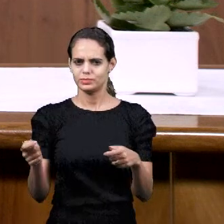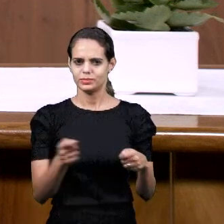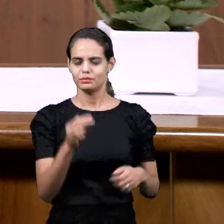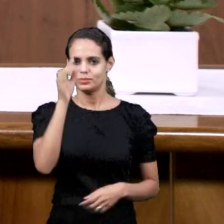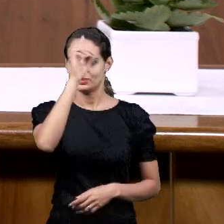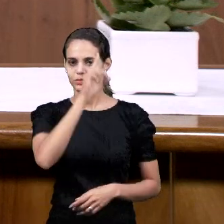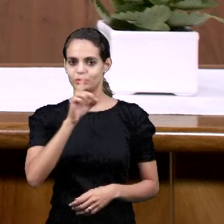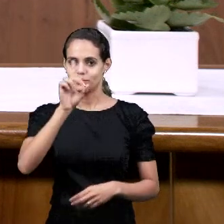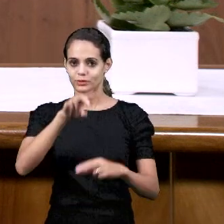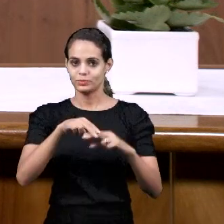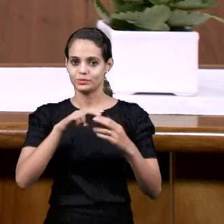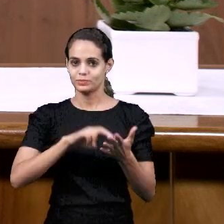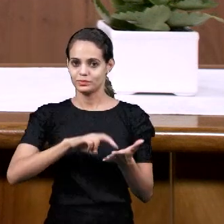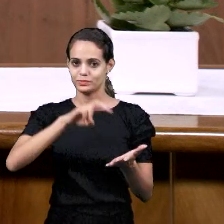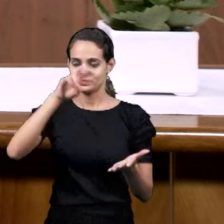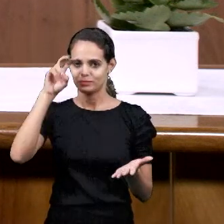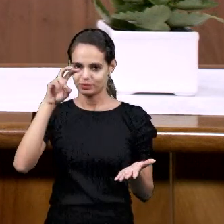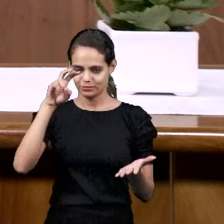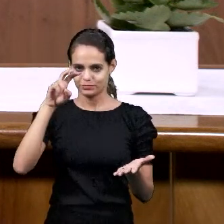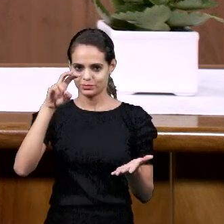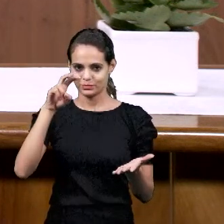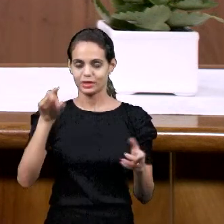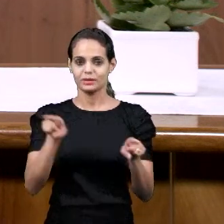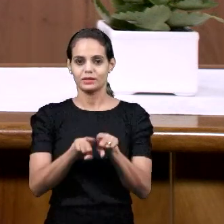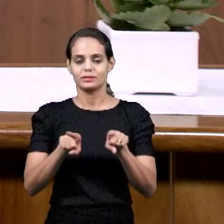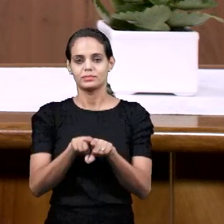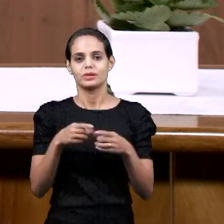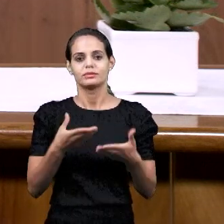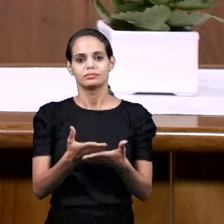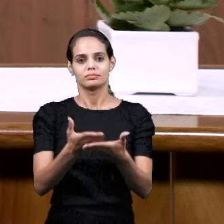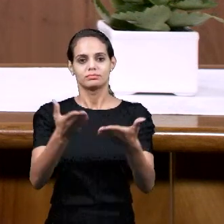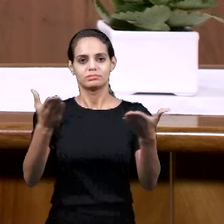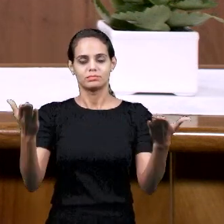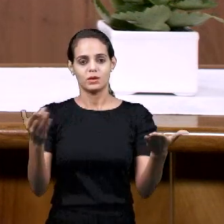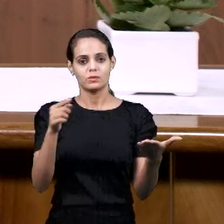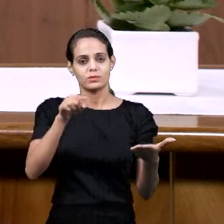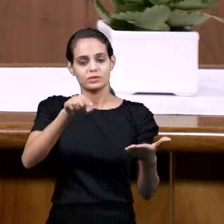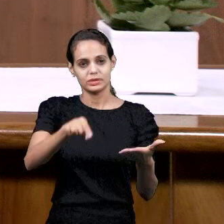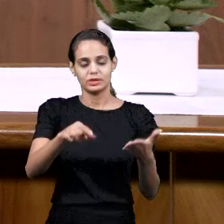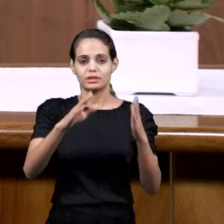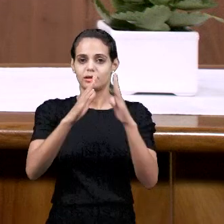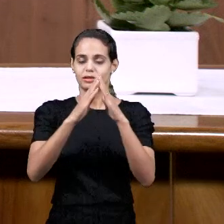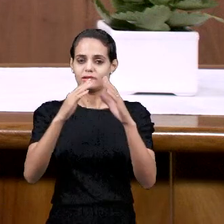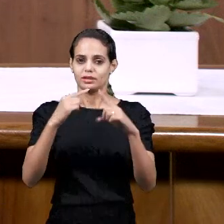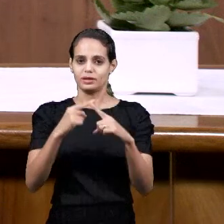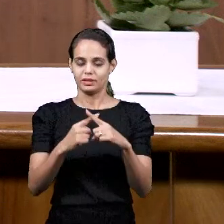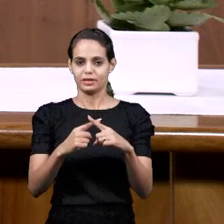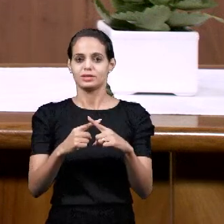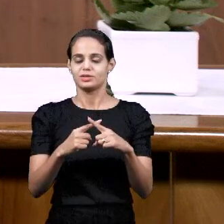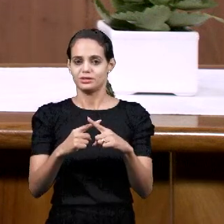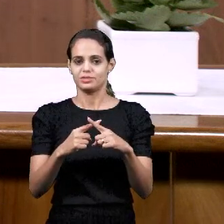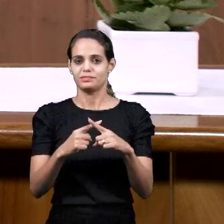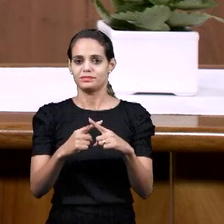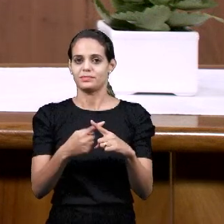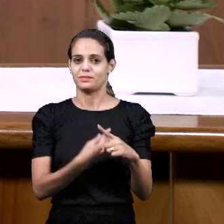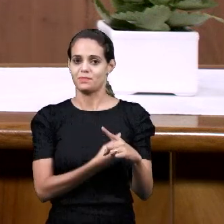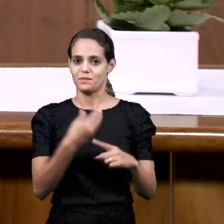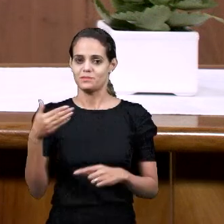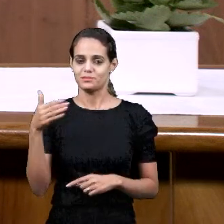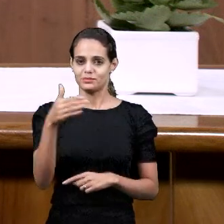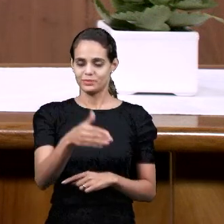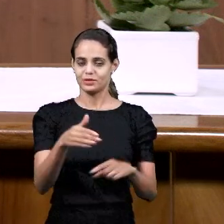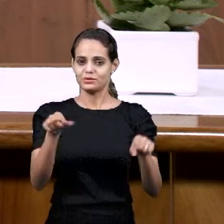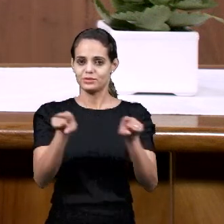aussi êtes dans l'Église ou les frères et sœurs qui participent en présentiel, ceux